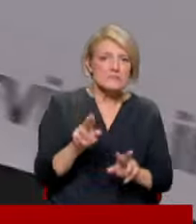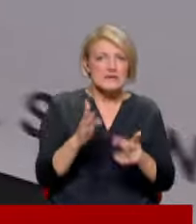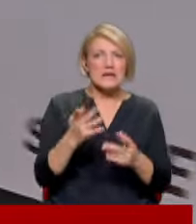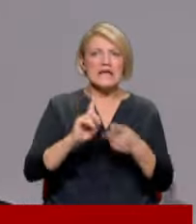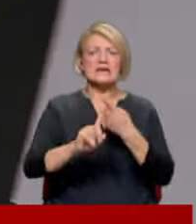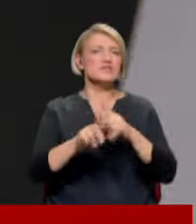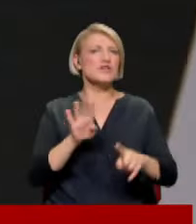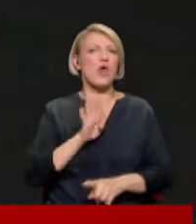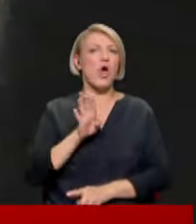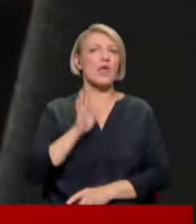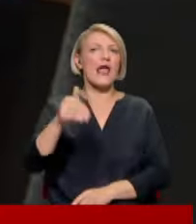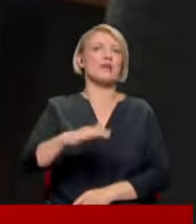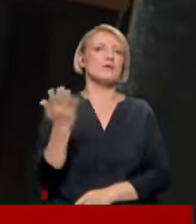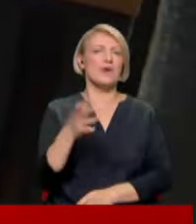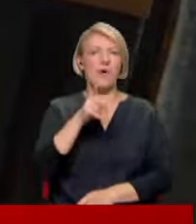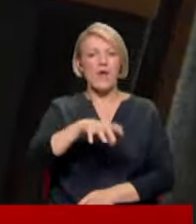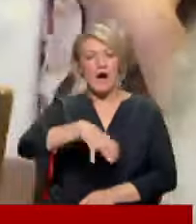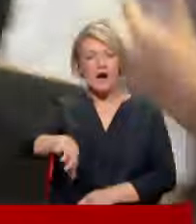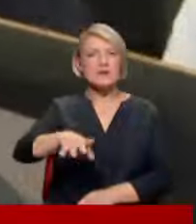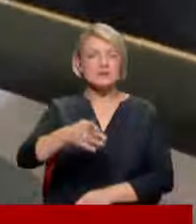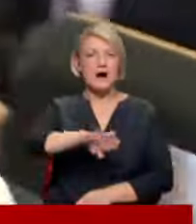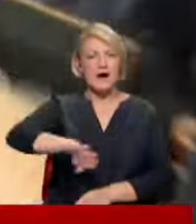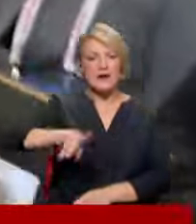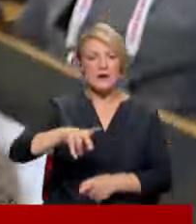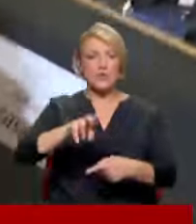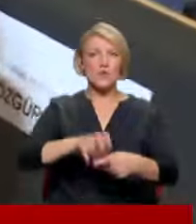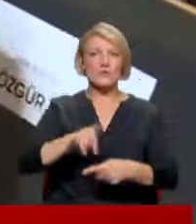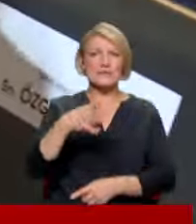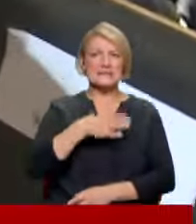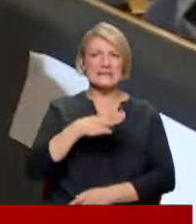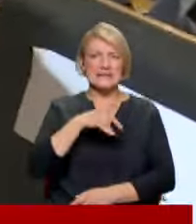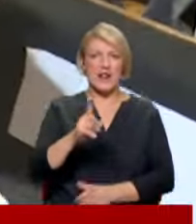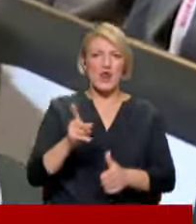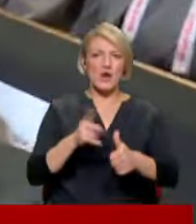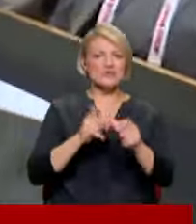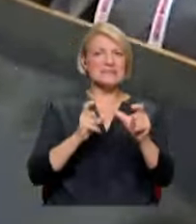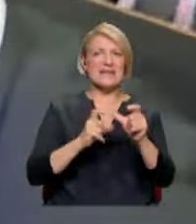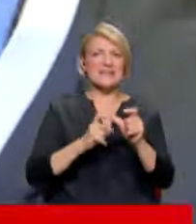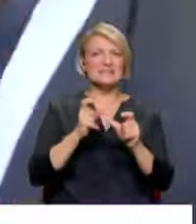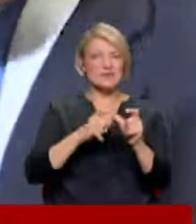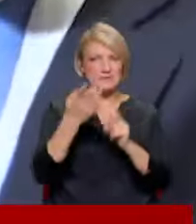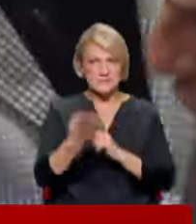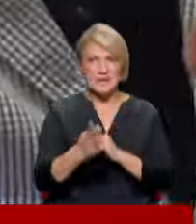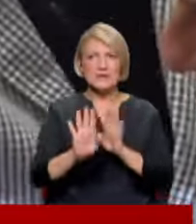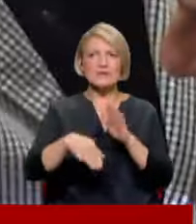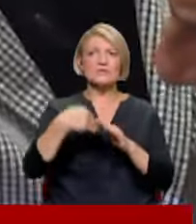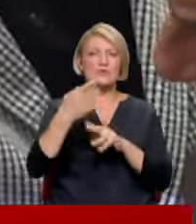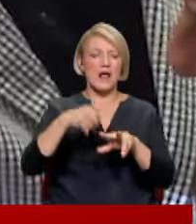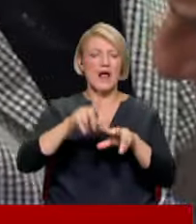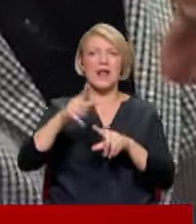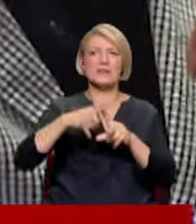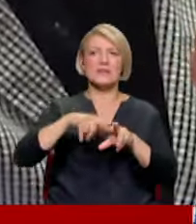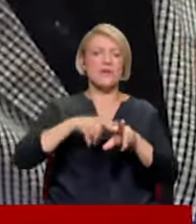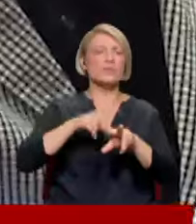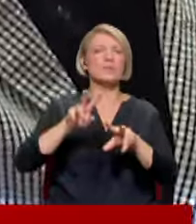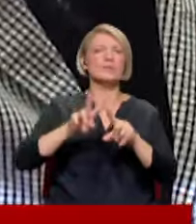Çünkü Kılıçdaroğlu salonda yoktu. Ona ayrılan koltuğa Özgür Özel'in isteğiyle önce Selin Sayıkböke, ardından da Altan Öğmen